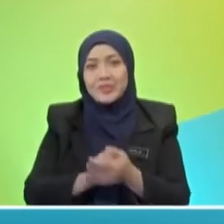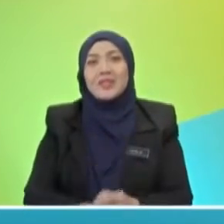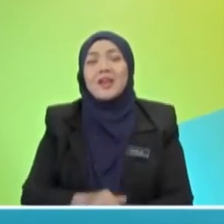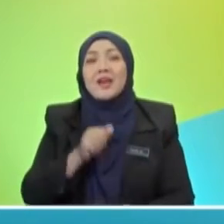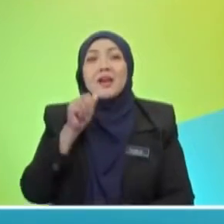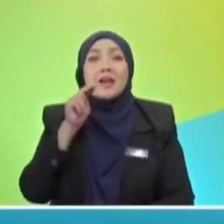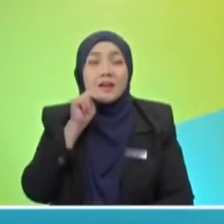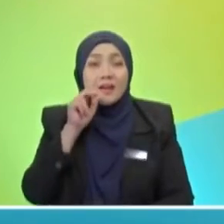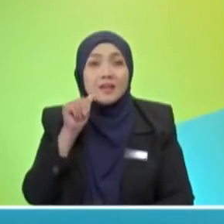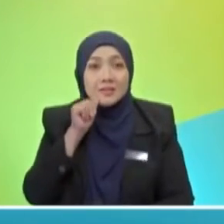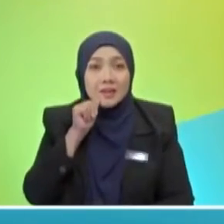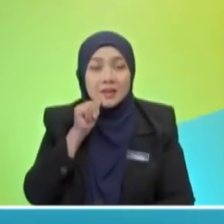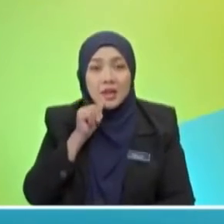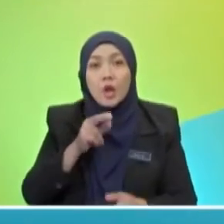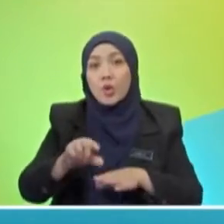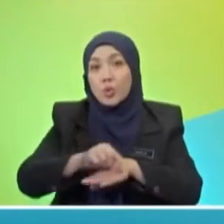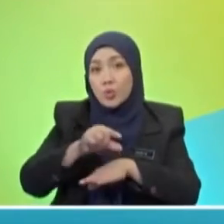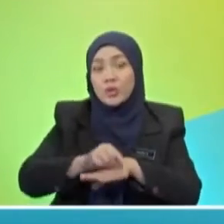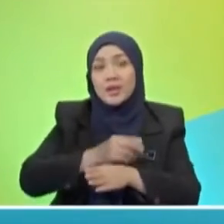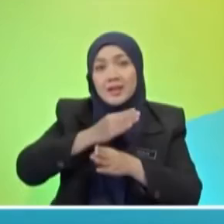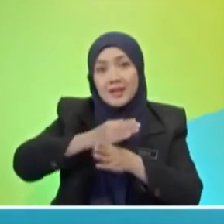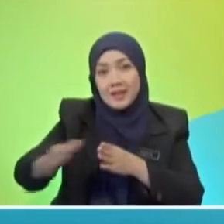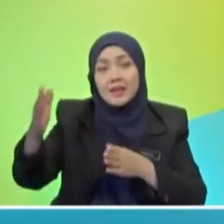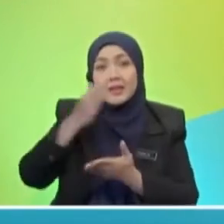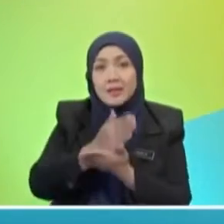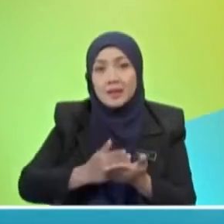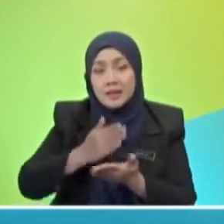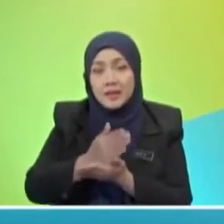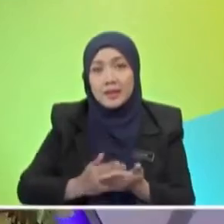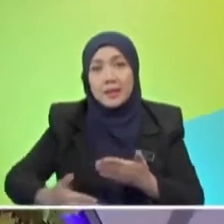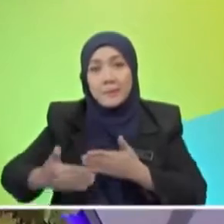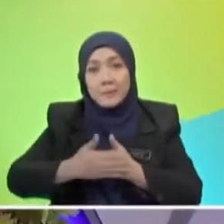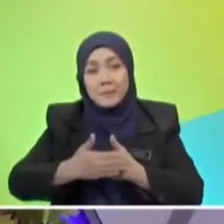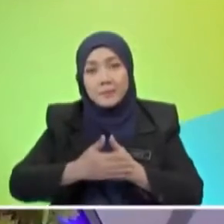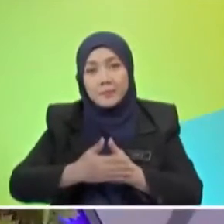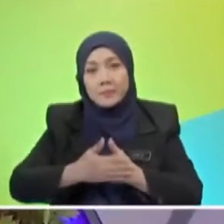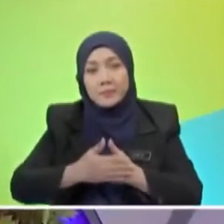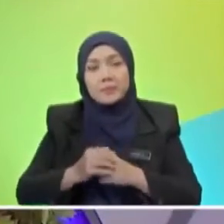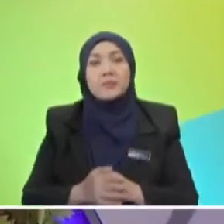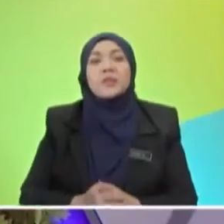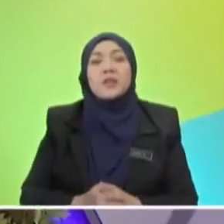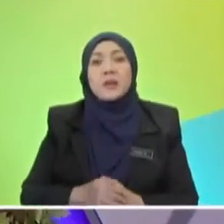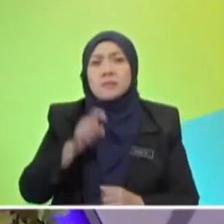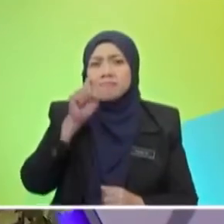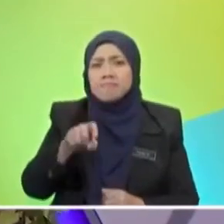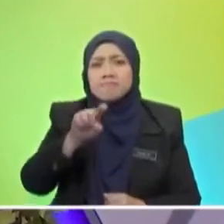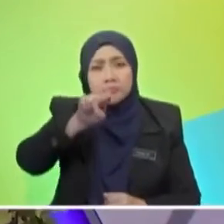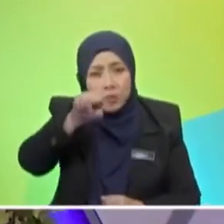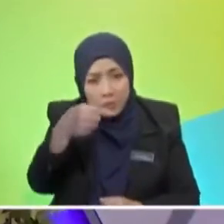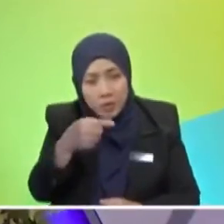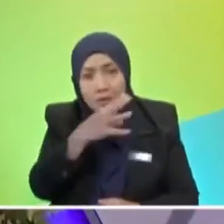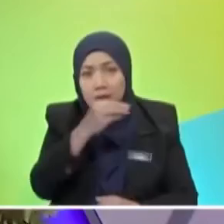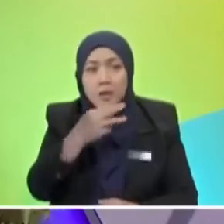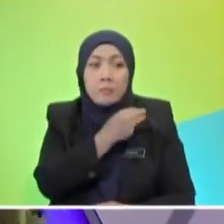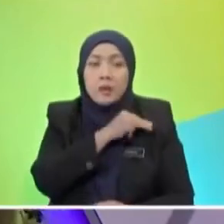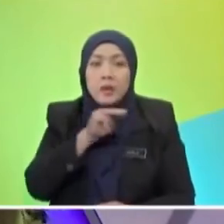menggunakan teknik potong depan. Cuma Aisyah, pastikan ada koma dan jangan ulang mereka tu 2 kali. Baik, jadi